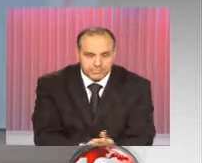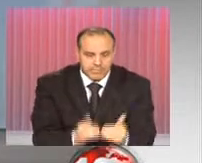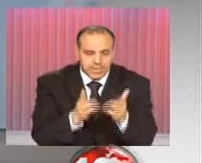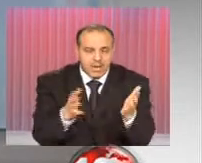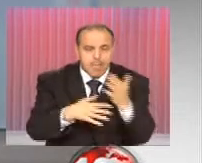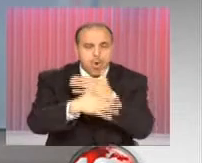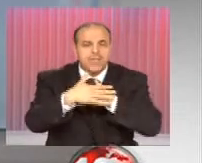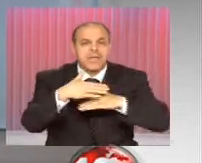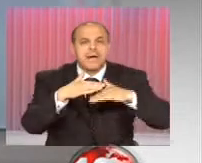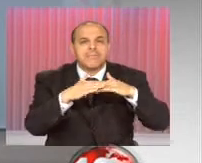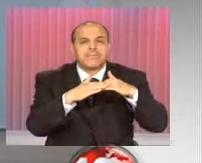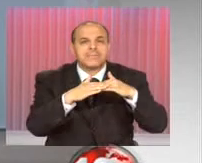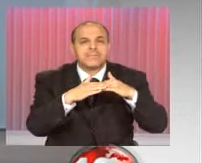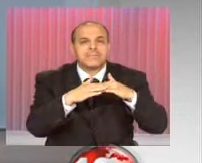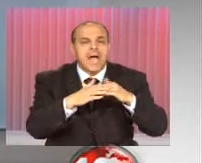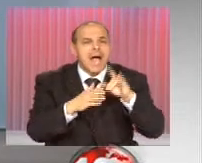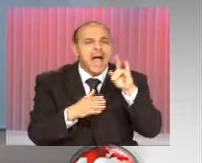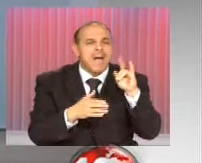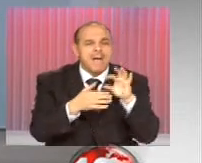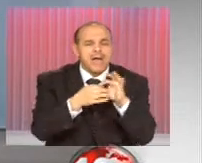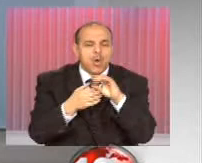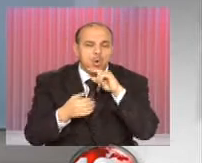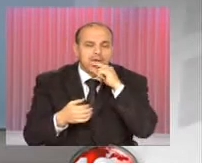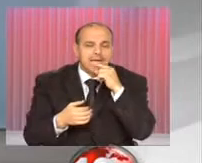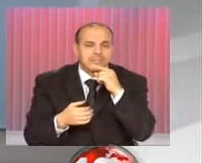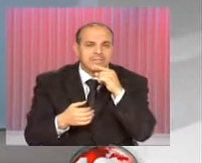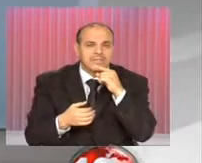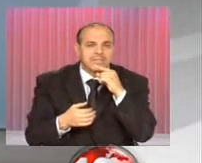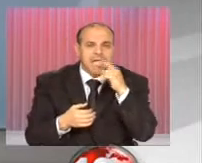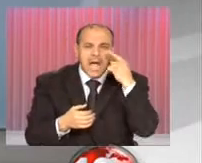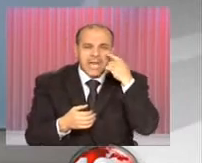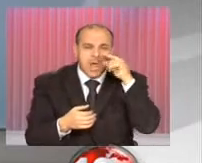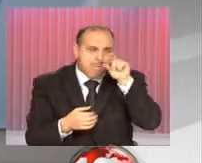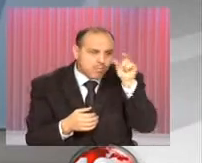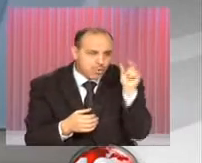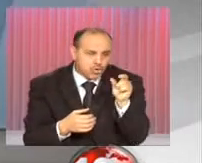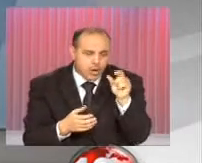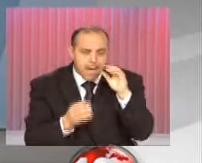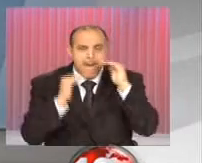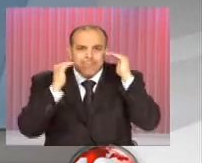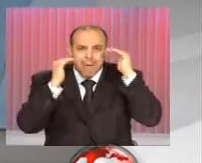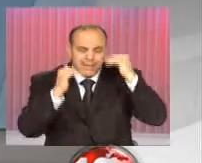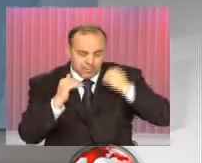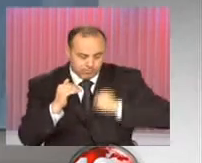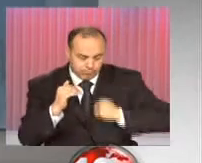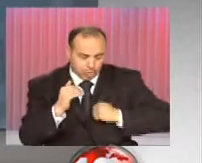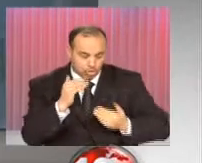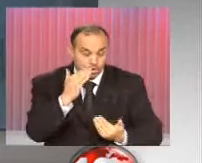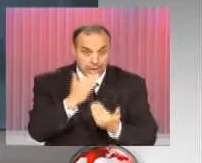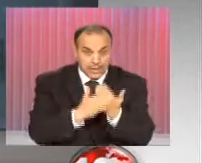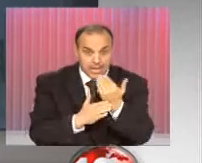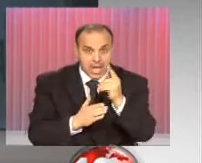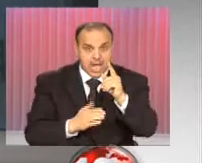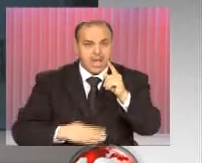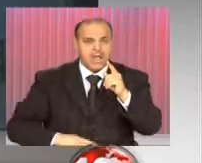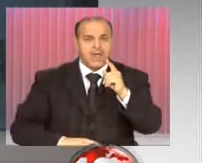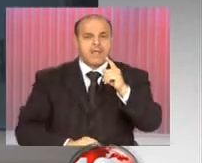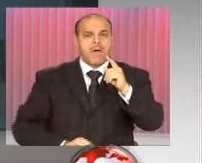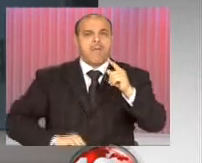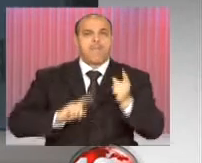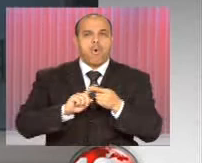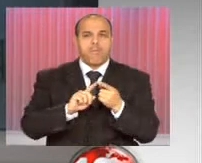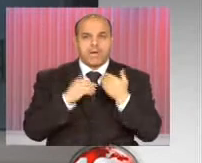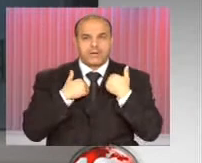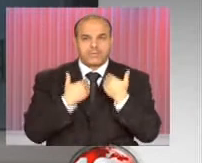افتتح بمعتمدية الحمام من ولاية جابس حمام عين البرج، هذه المحطة الاستشفائية الجديدة تعتبر مكسبا هاما